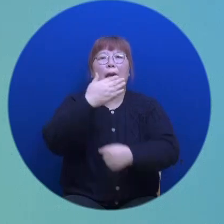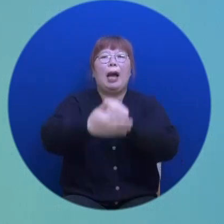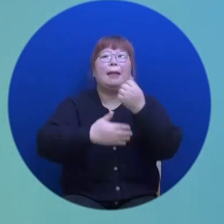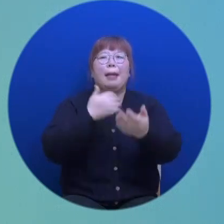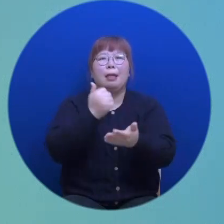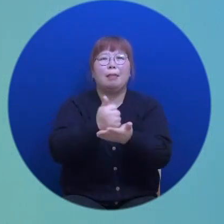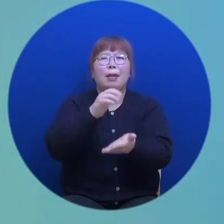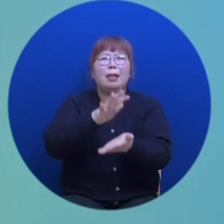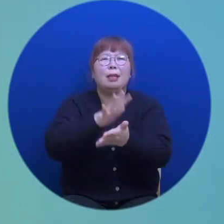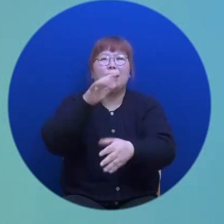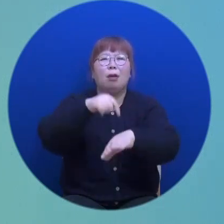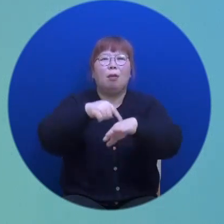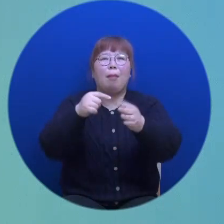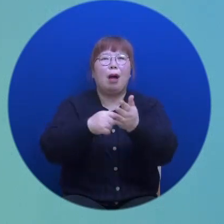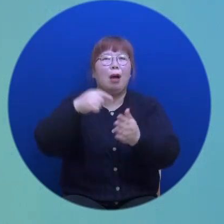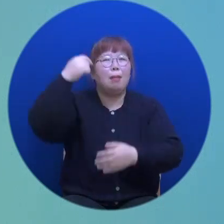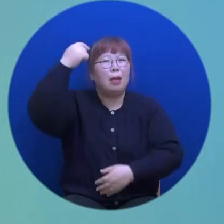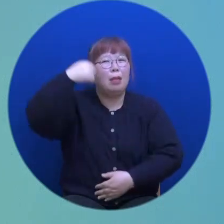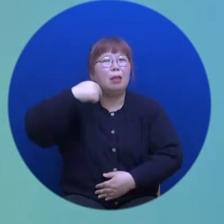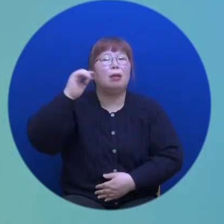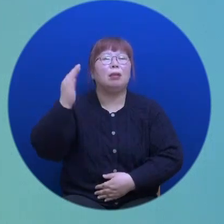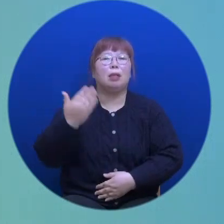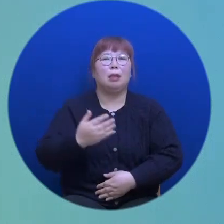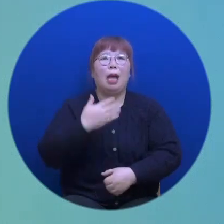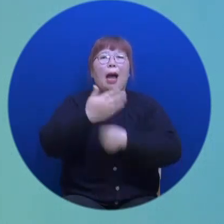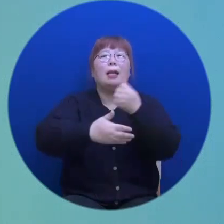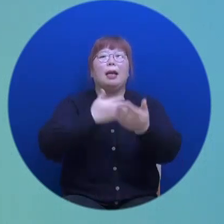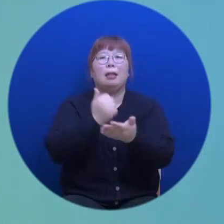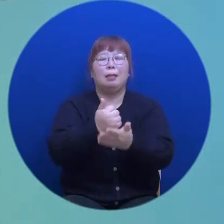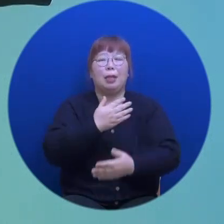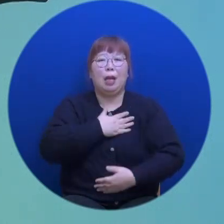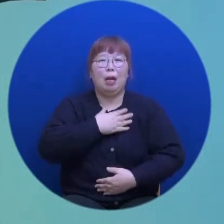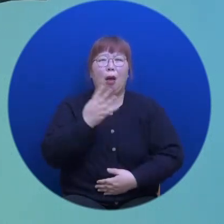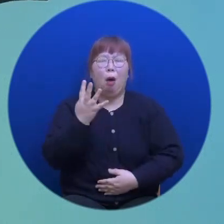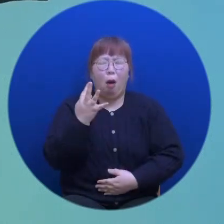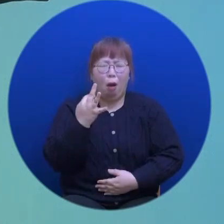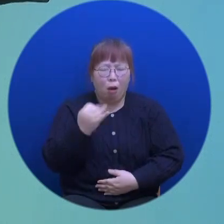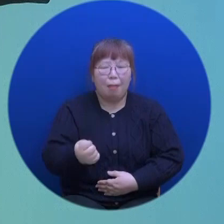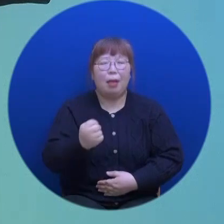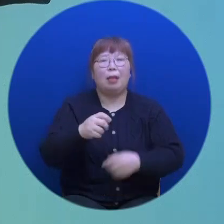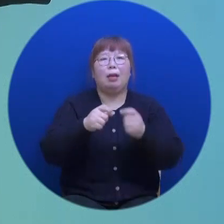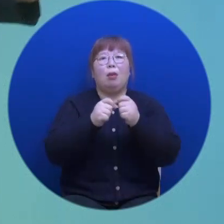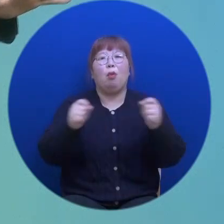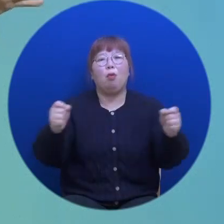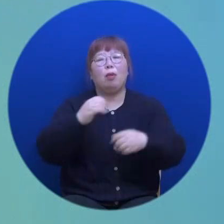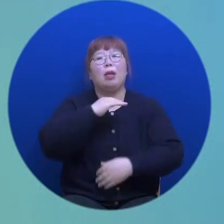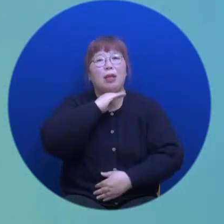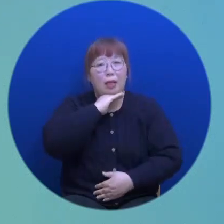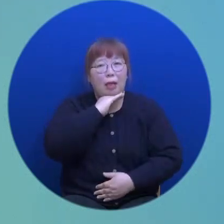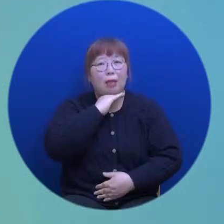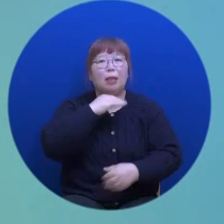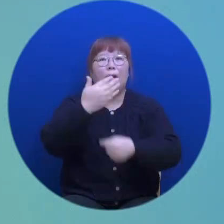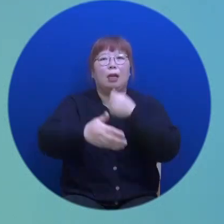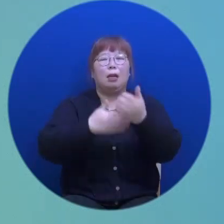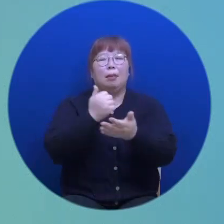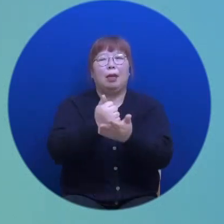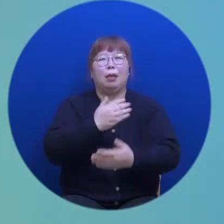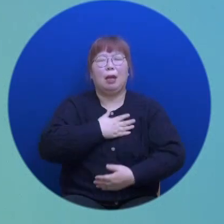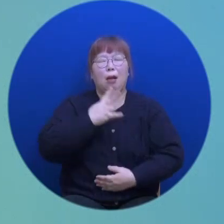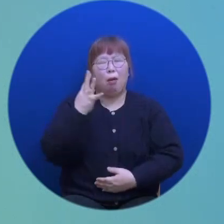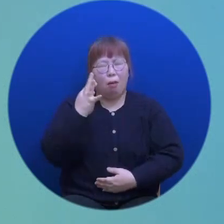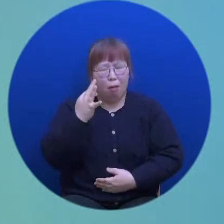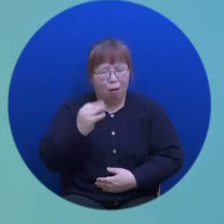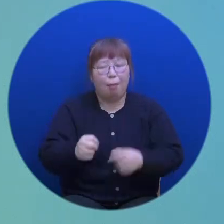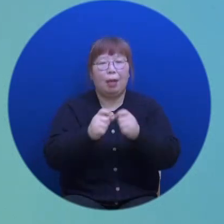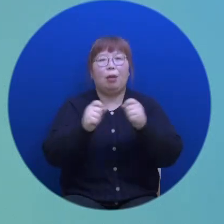애끓는 마음이 느껴지기 시작합니다. 하나님이 나를 얼마나 오래 기다리셨는지, 하나님께서 나를 얼마나